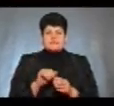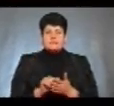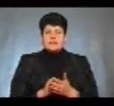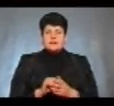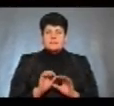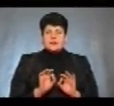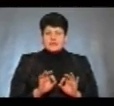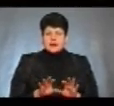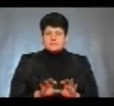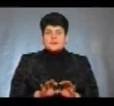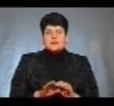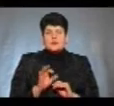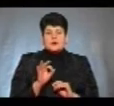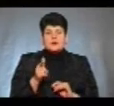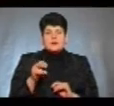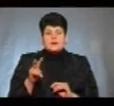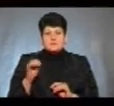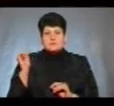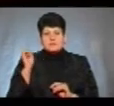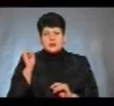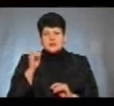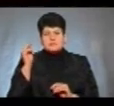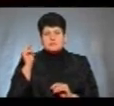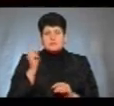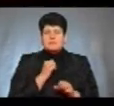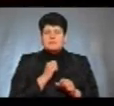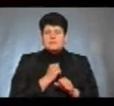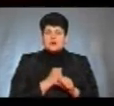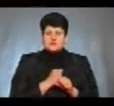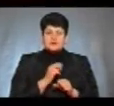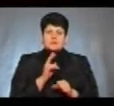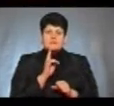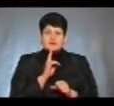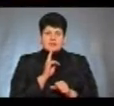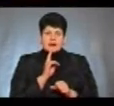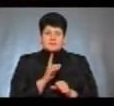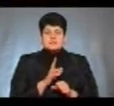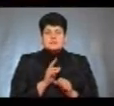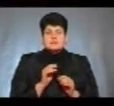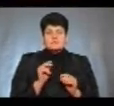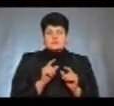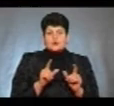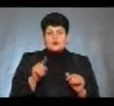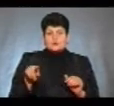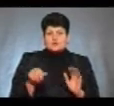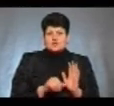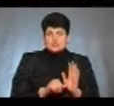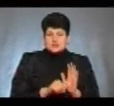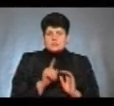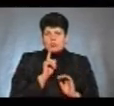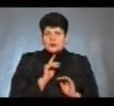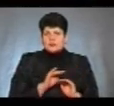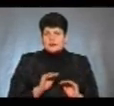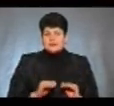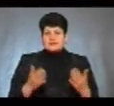Галевич із Кременця працює у місцевій гімназії №6, викладає англійську мову у молодших класах. За її словами, поки діти